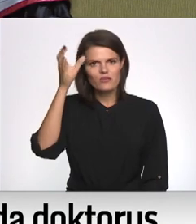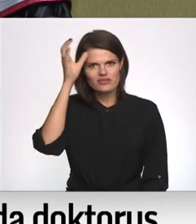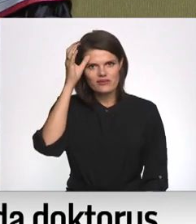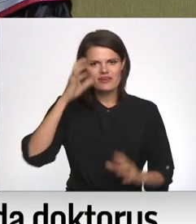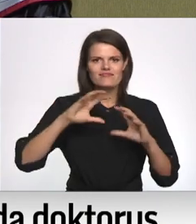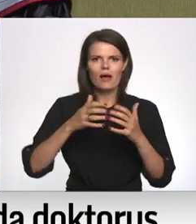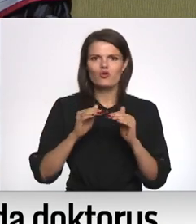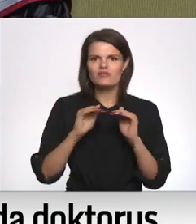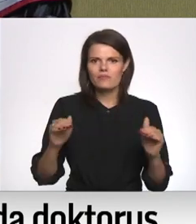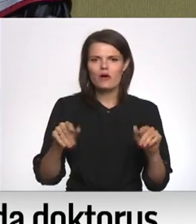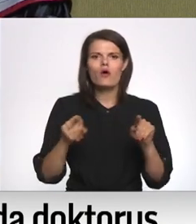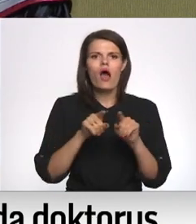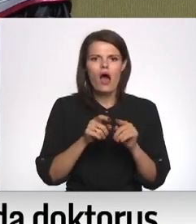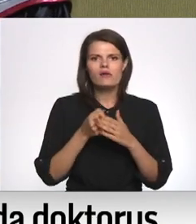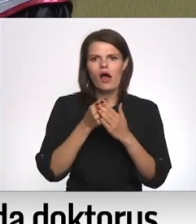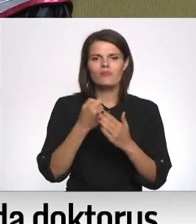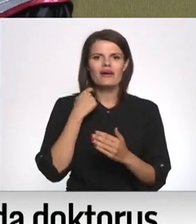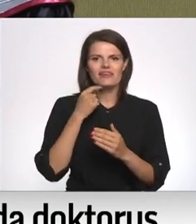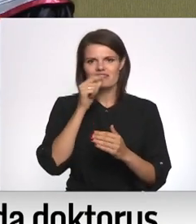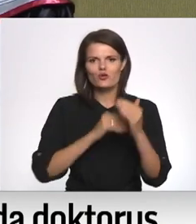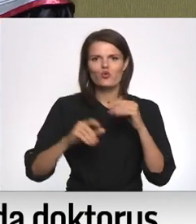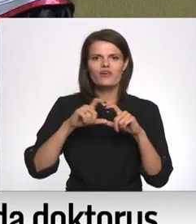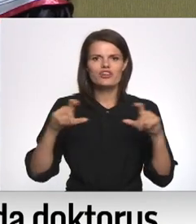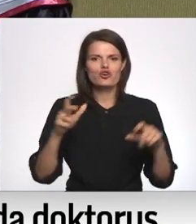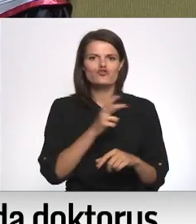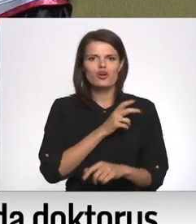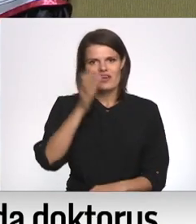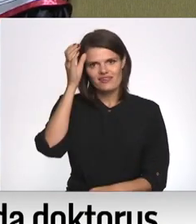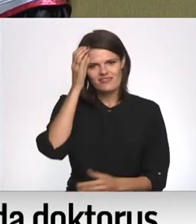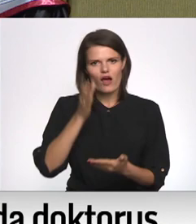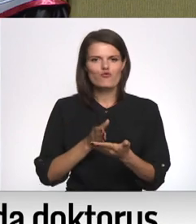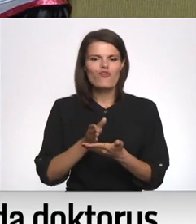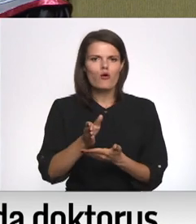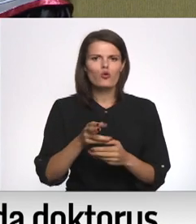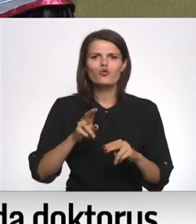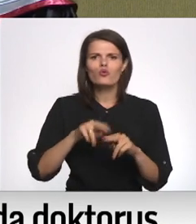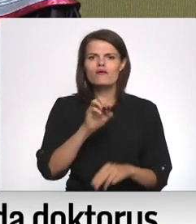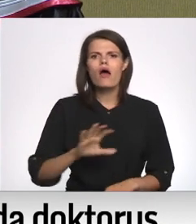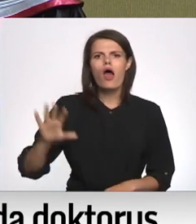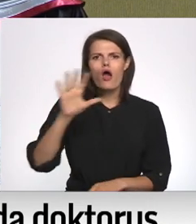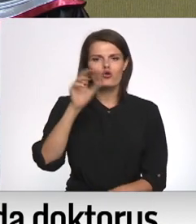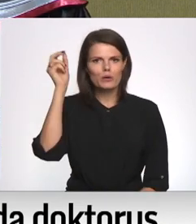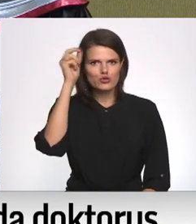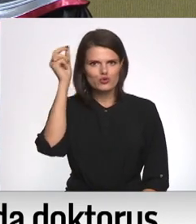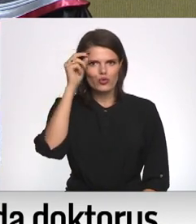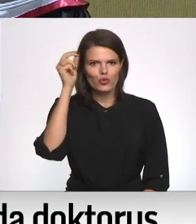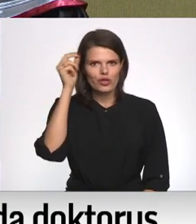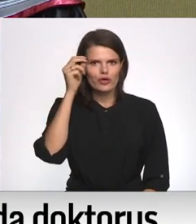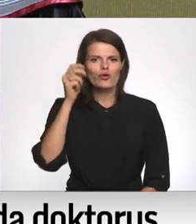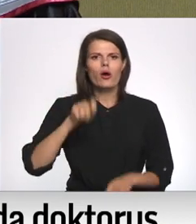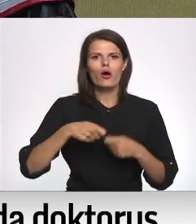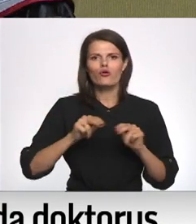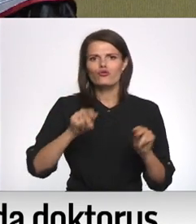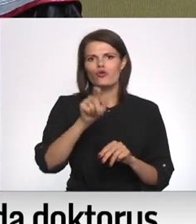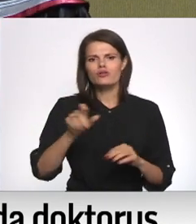starptautiskā mērogā, kā arī par atbalstu Rīgas Stradiņu universitātes sociālo zinātņu fakultātes un Eiropas studiju docētāju un